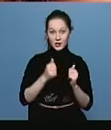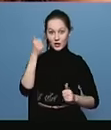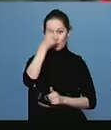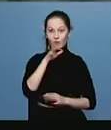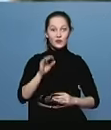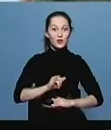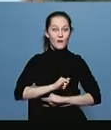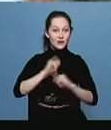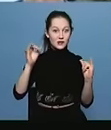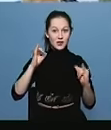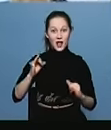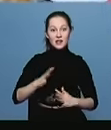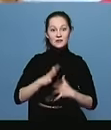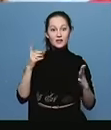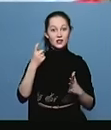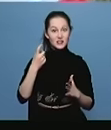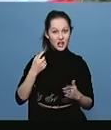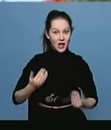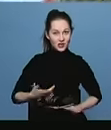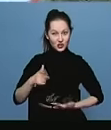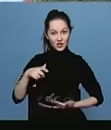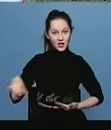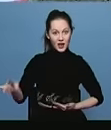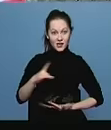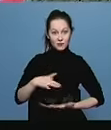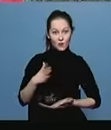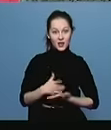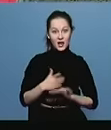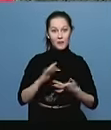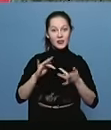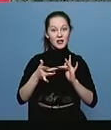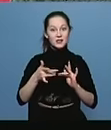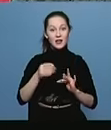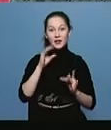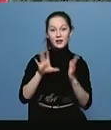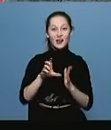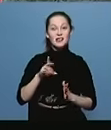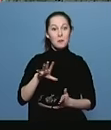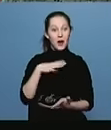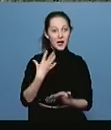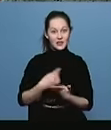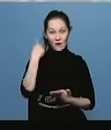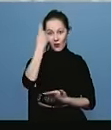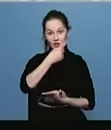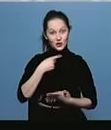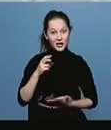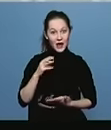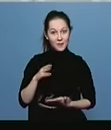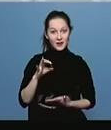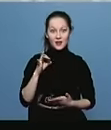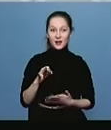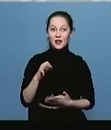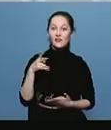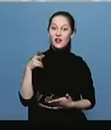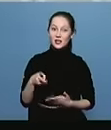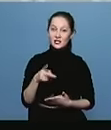больше. Сегодня свыше 100 тысяч жителей республики имеют на сайте «Энергосбыт Плюс» свой личный кабинет. Почти